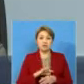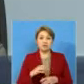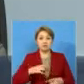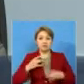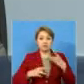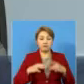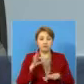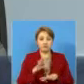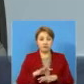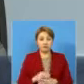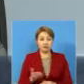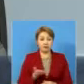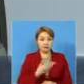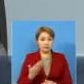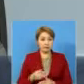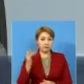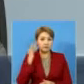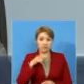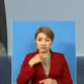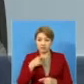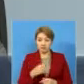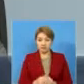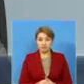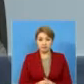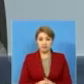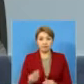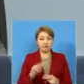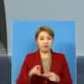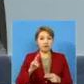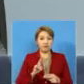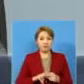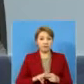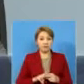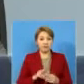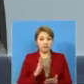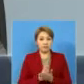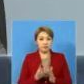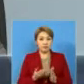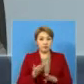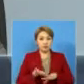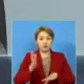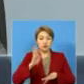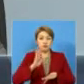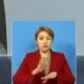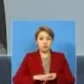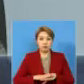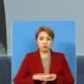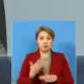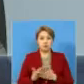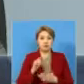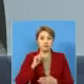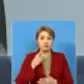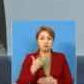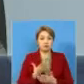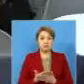неврологические заболевания. Мы об этом постоянно говорим. И поэтому есть трудности с выведением таких больных с